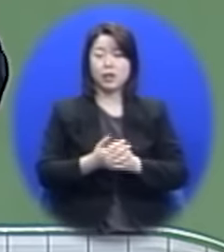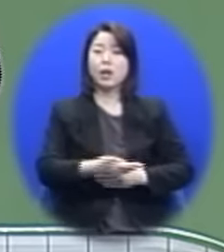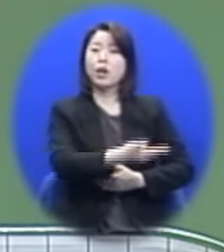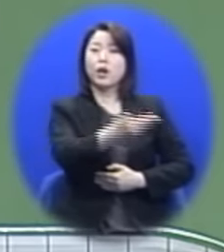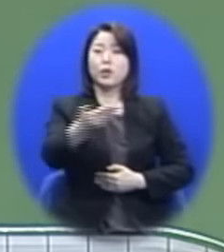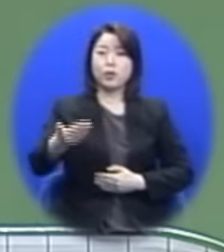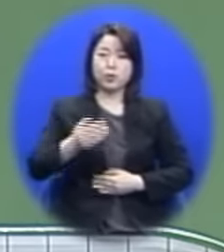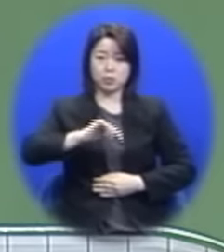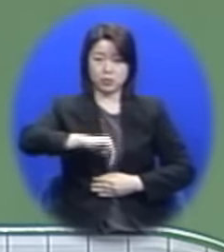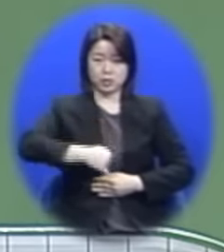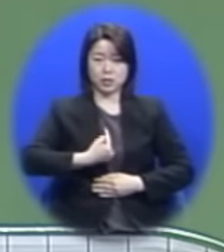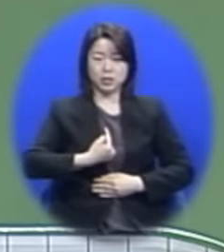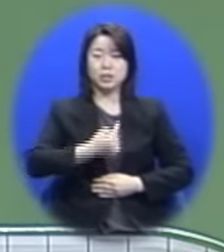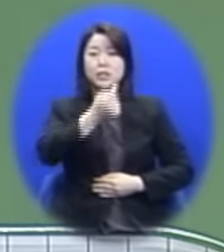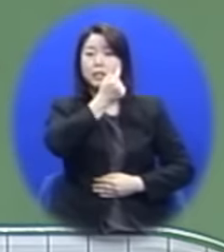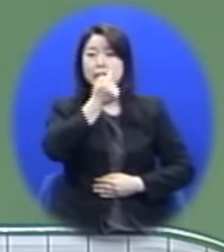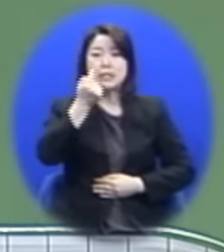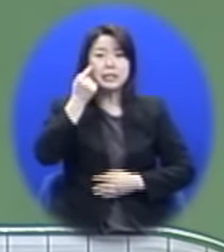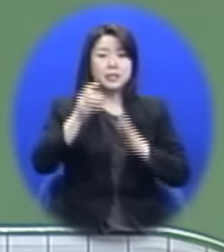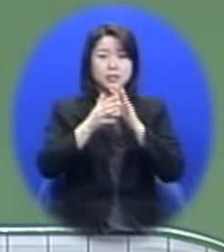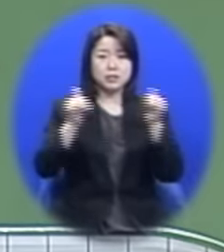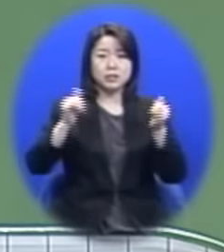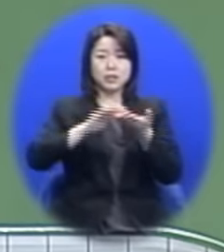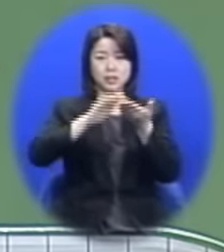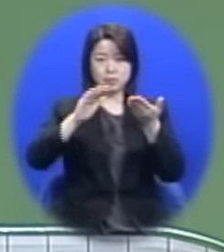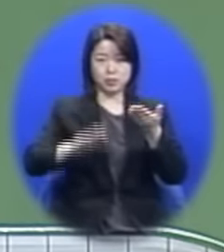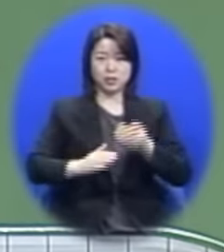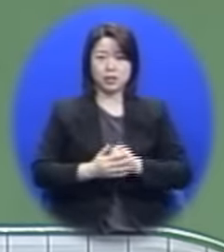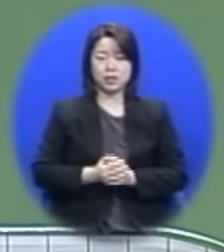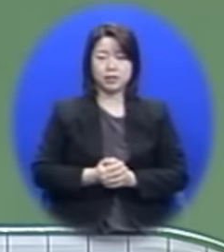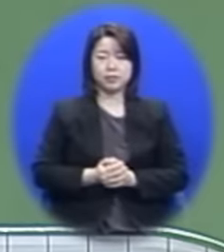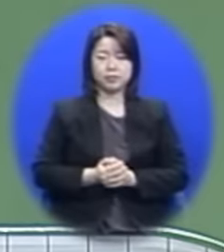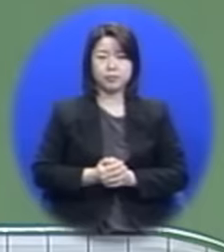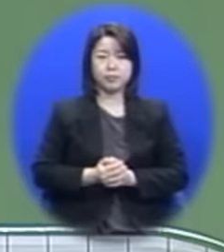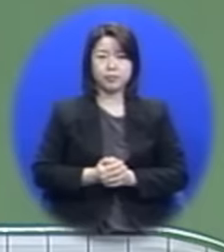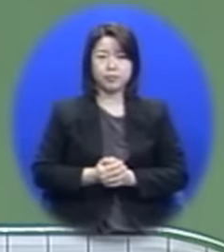여러분 자신이 증인이세요.